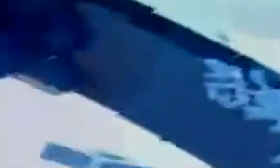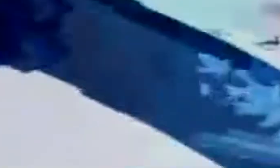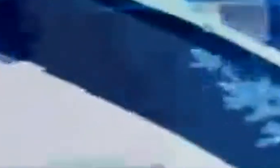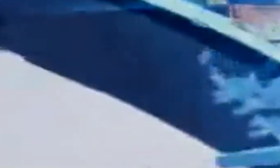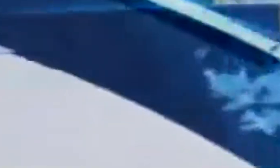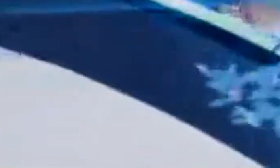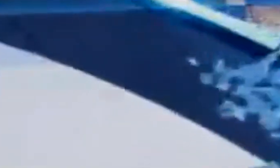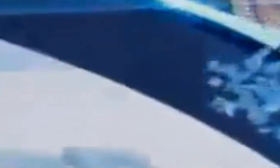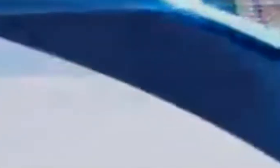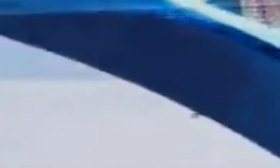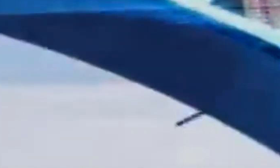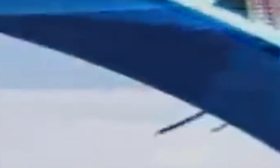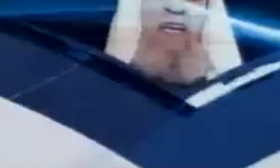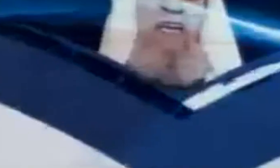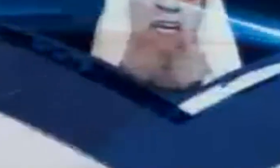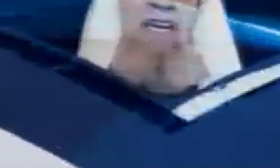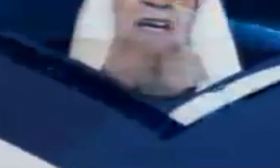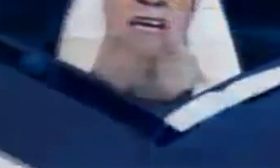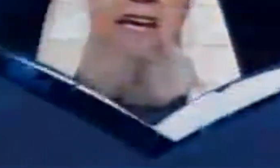فاسألوا